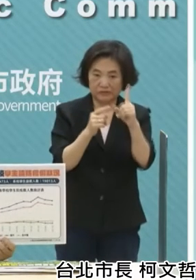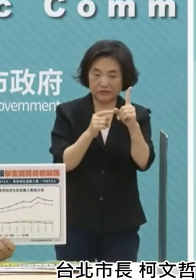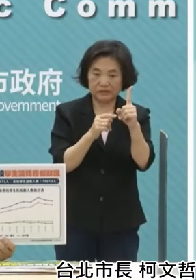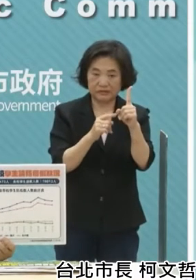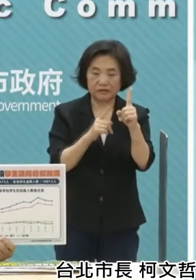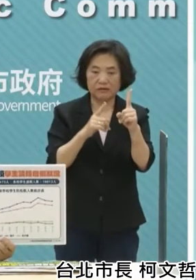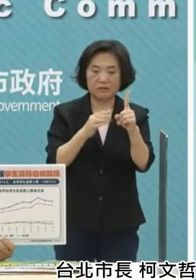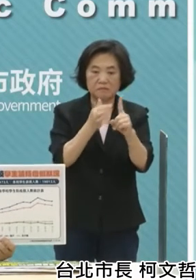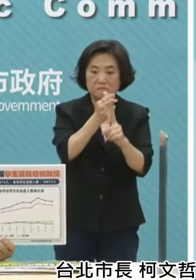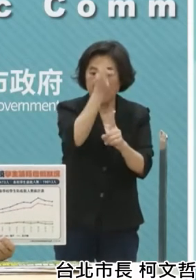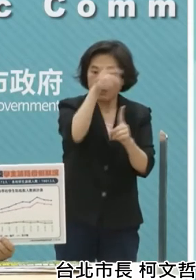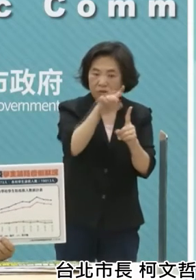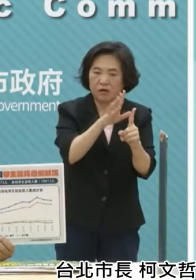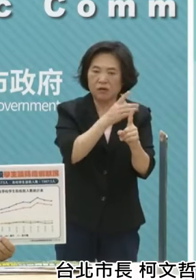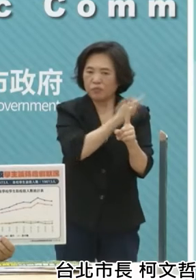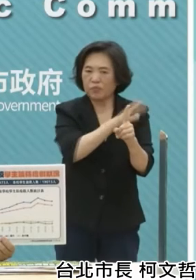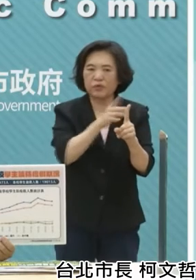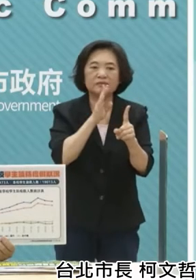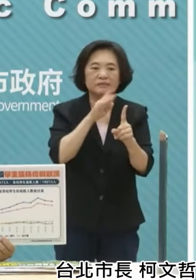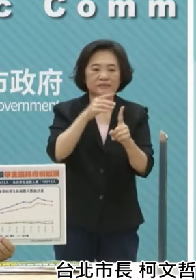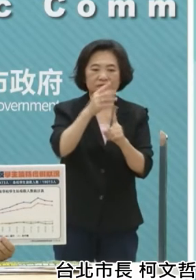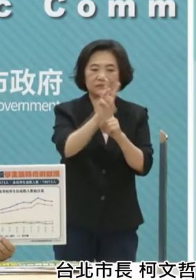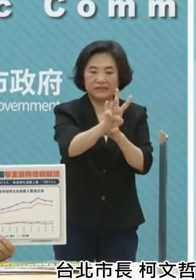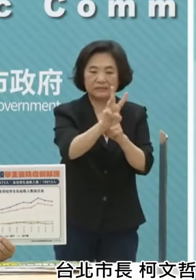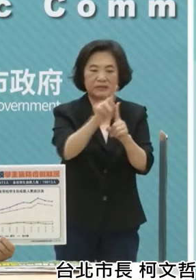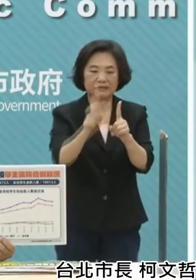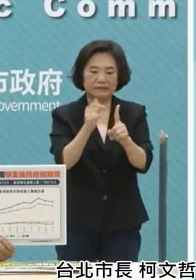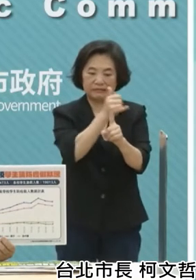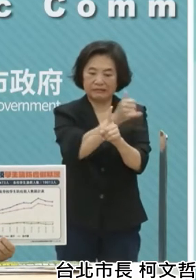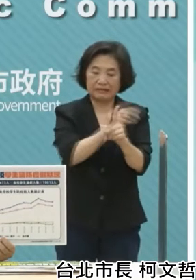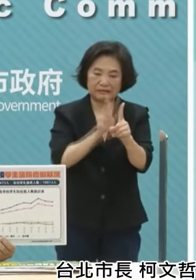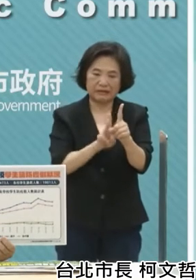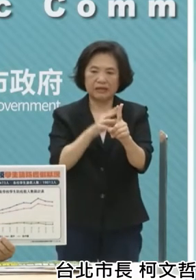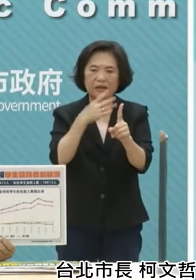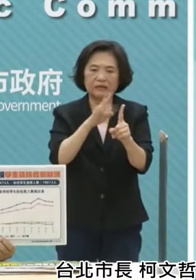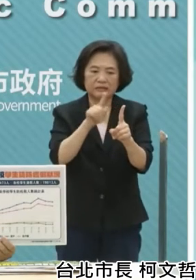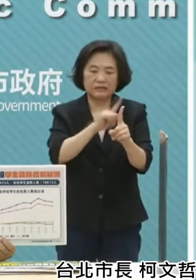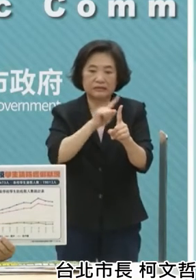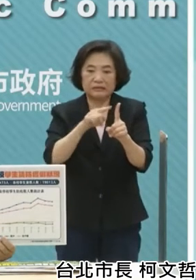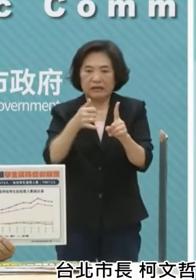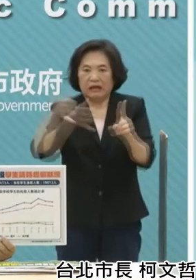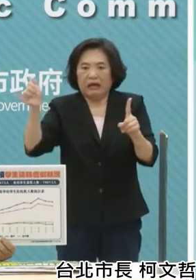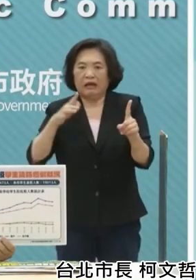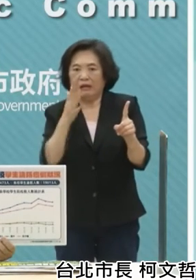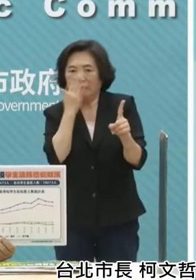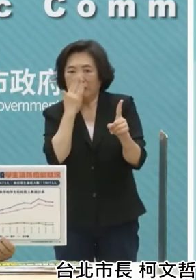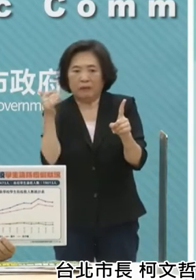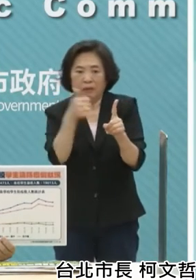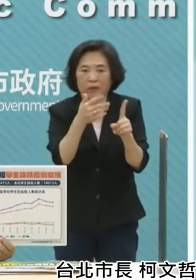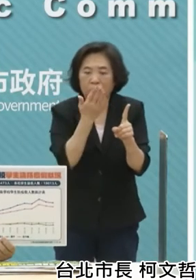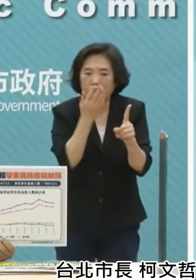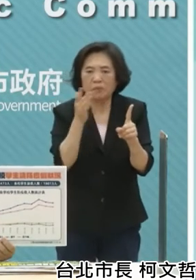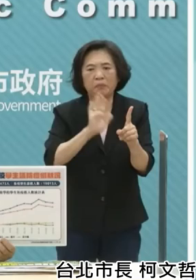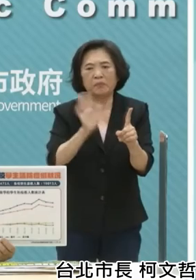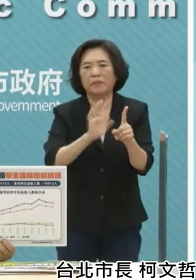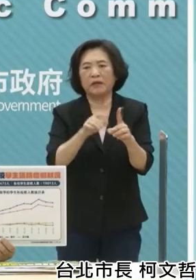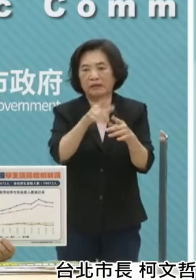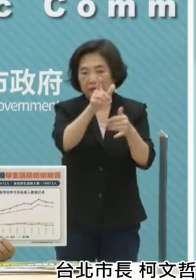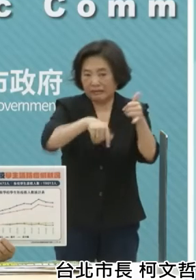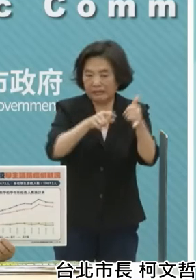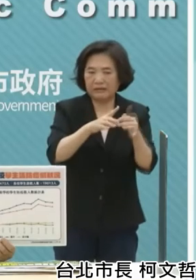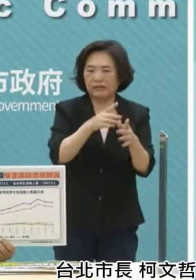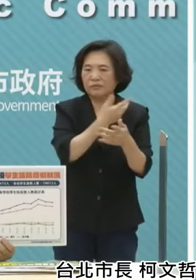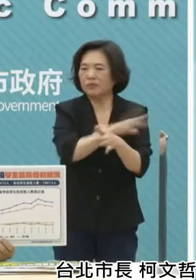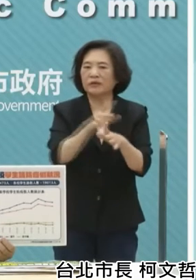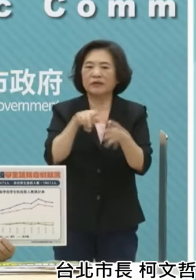诊，不管是九宫格啦，或者其他同学吓到自己自动不来，你知道，或是怎样，或者是不管是放